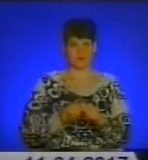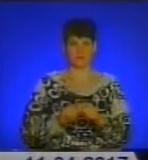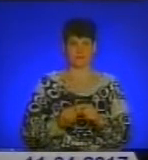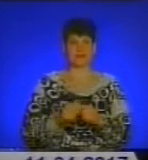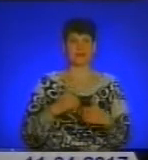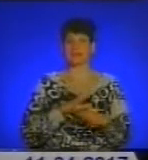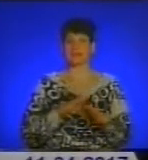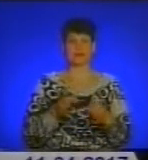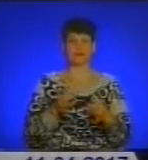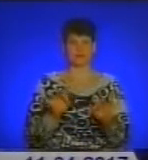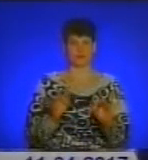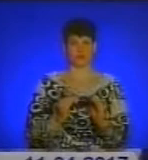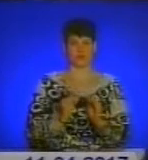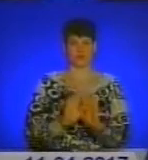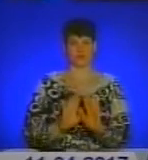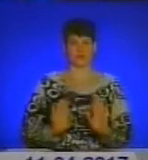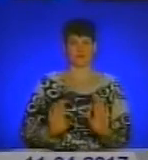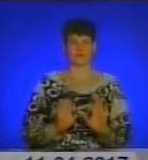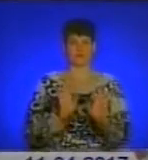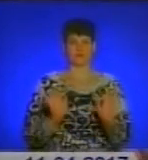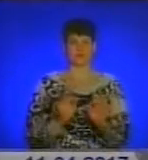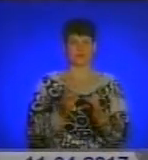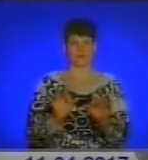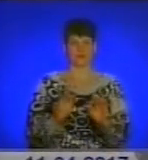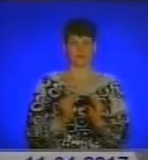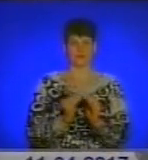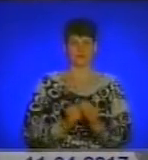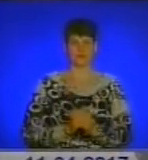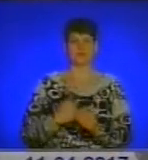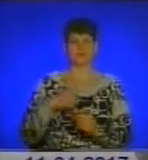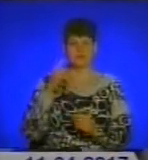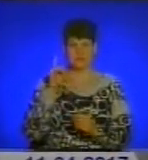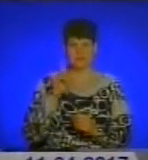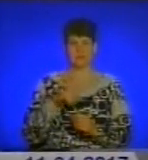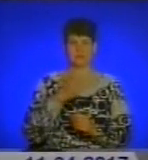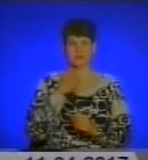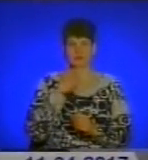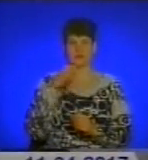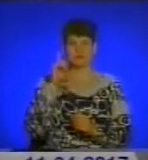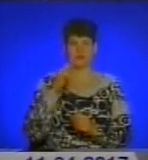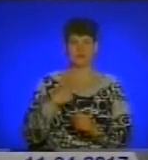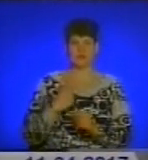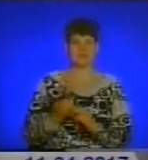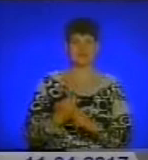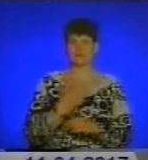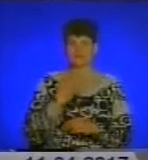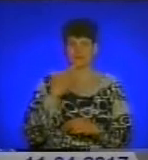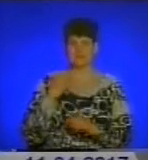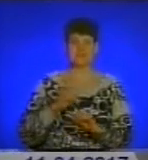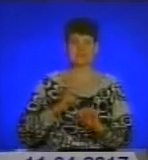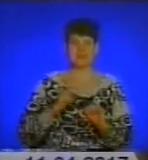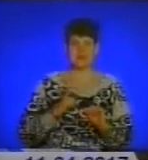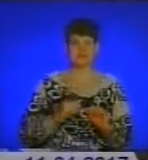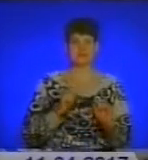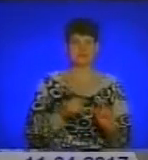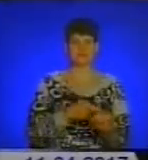не пустила б його до хати. Нікого би не пустили? Нікого. Ми знаємо то, прошу пані, ми знаємо, не приходять до нас. І стараємося з такими